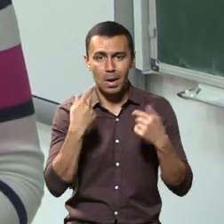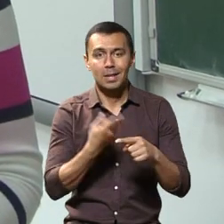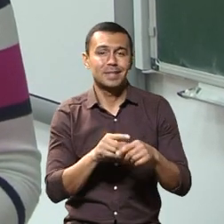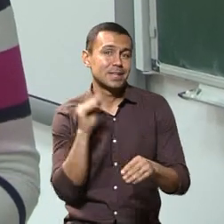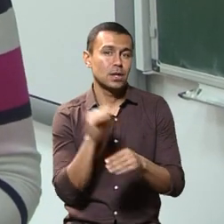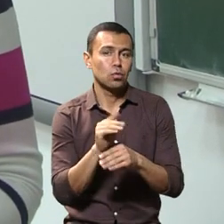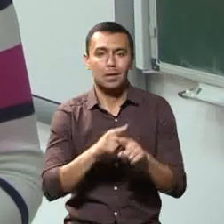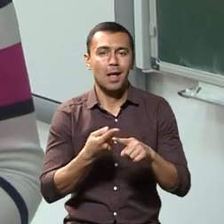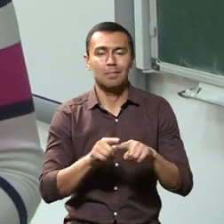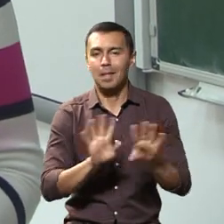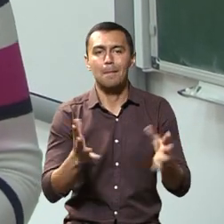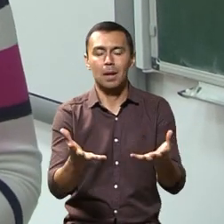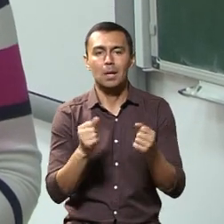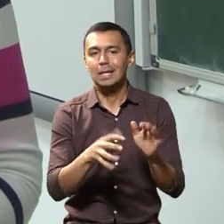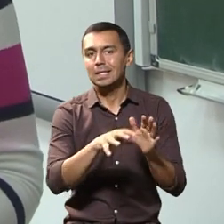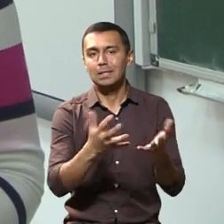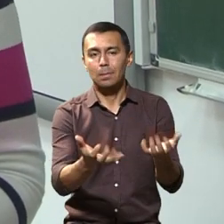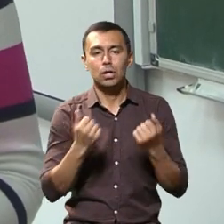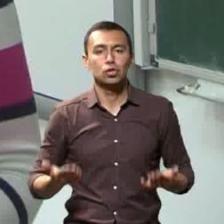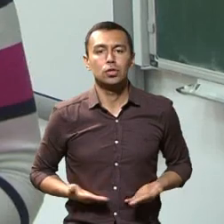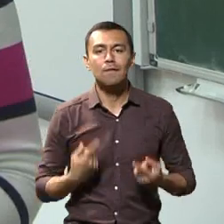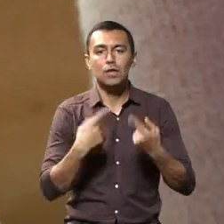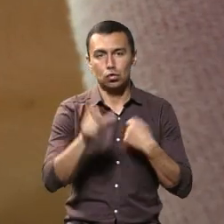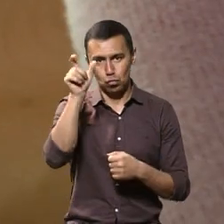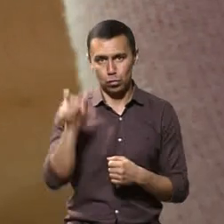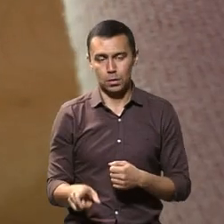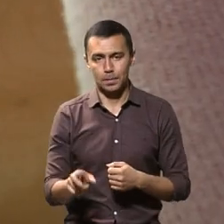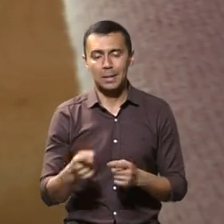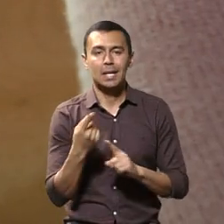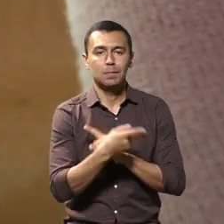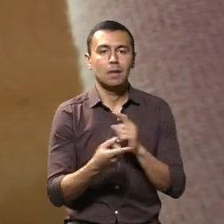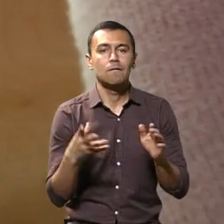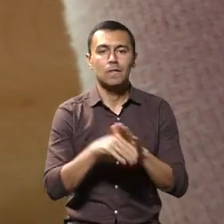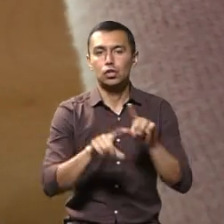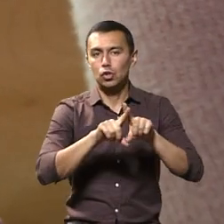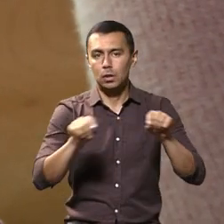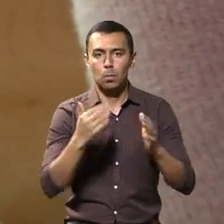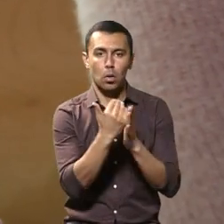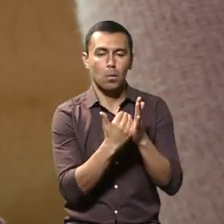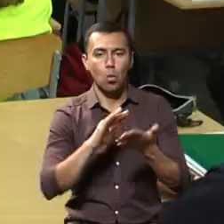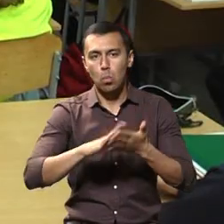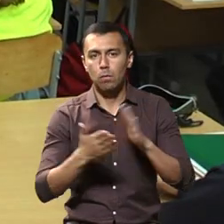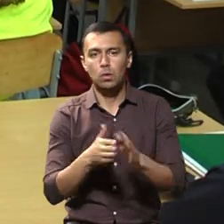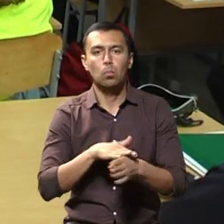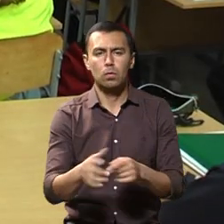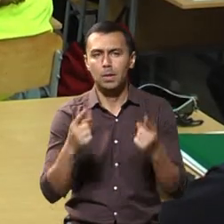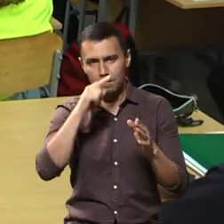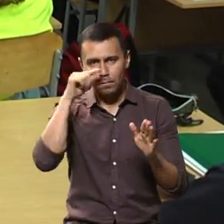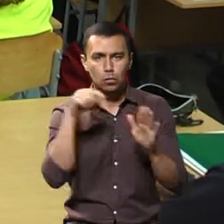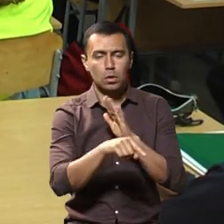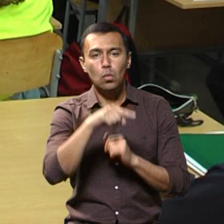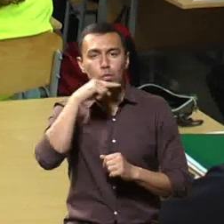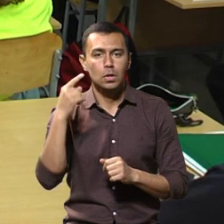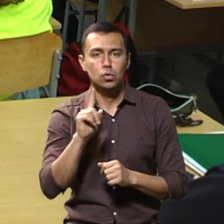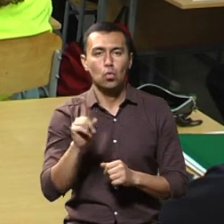засудження, це неприйняття забрати життя в іншої людини. Зміни в шкільній програмі обумовлені повномасштабним вторгненням